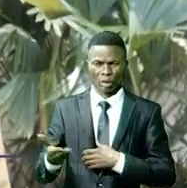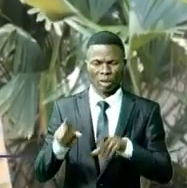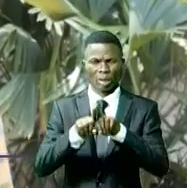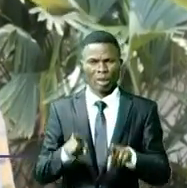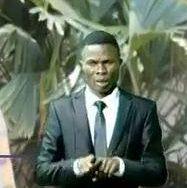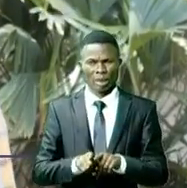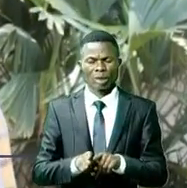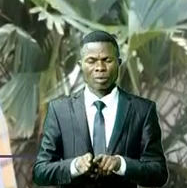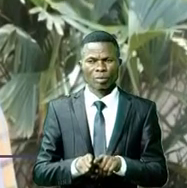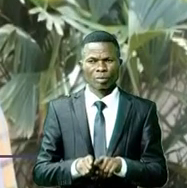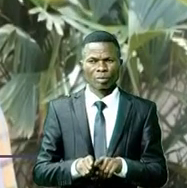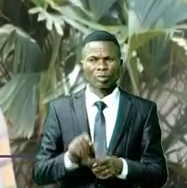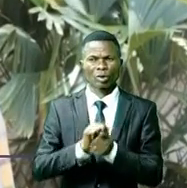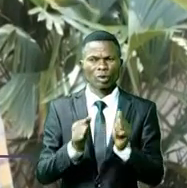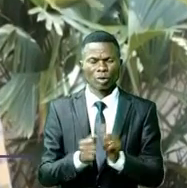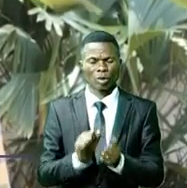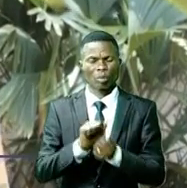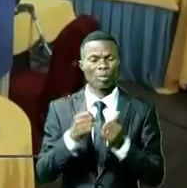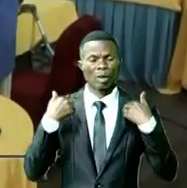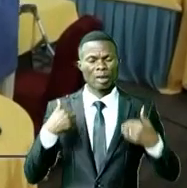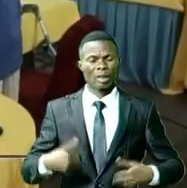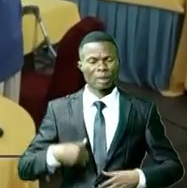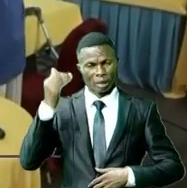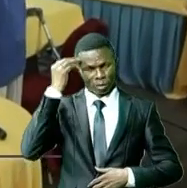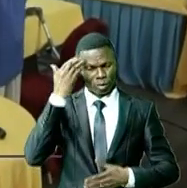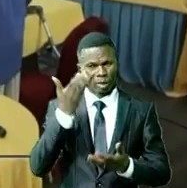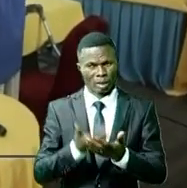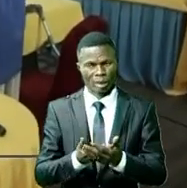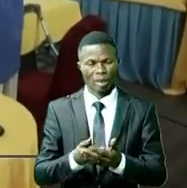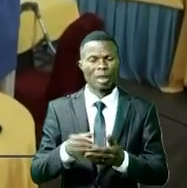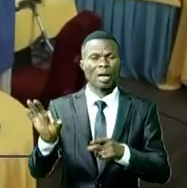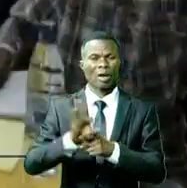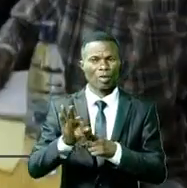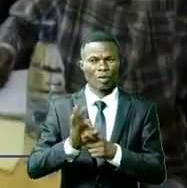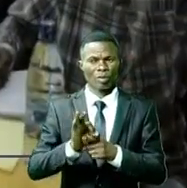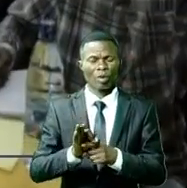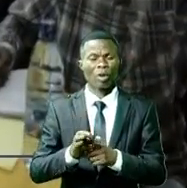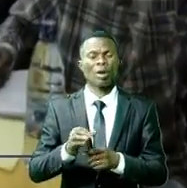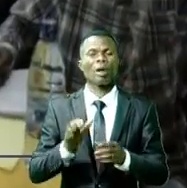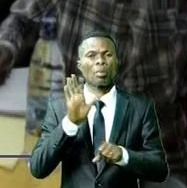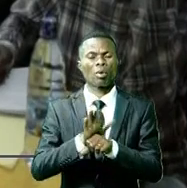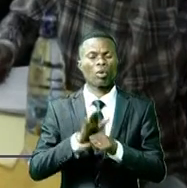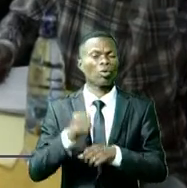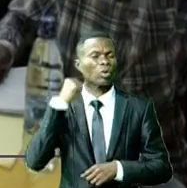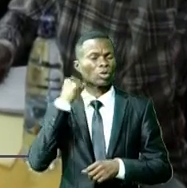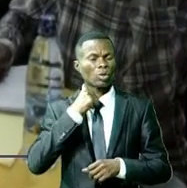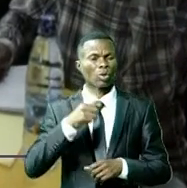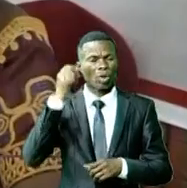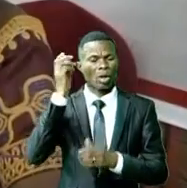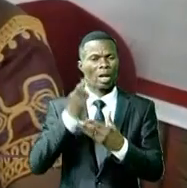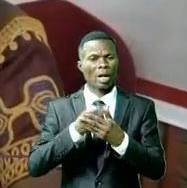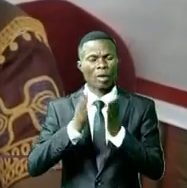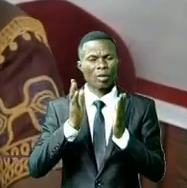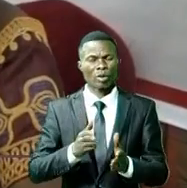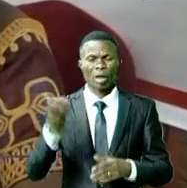dans l'entité des problèmes de santé mentale. Les assises ont connu, entre autres, la participation des médecins, des psychologues, des